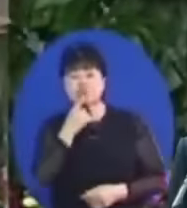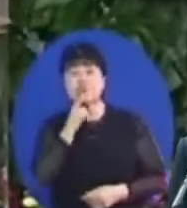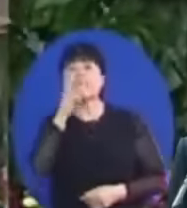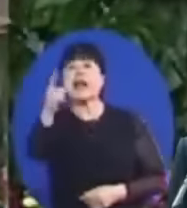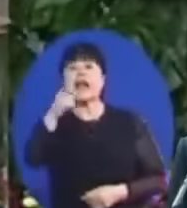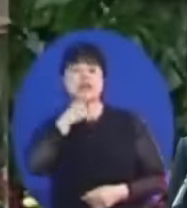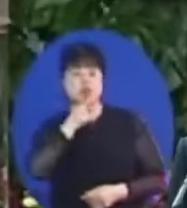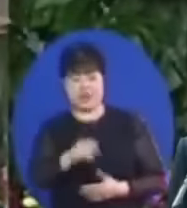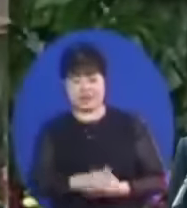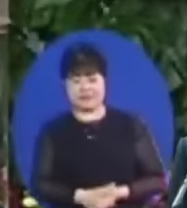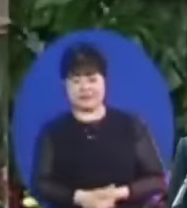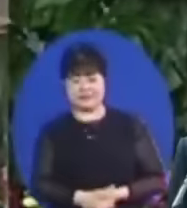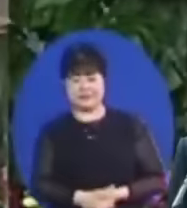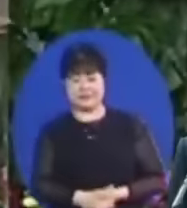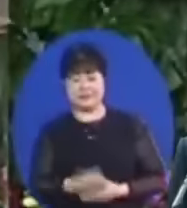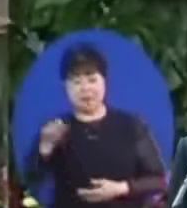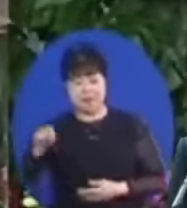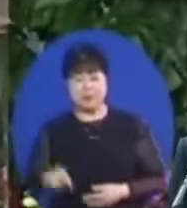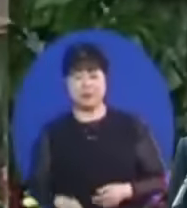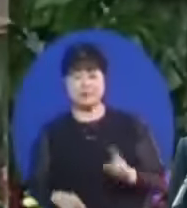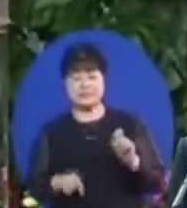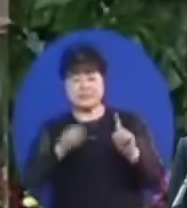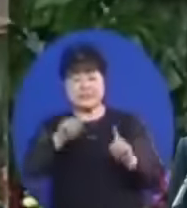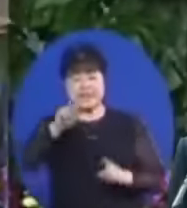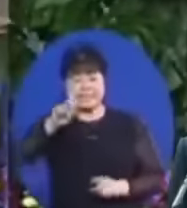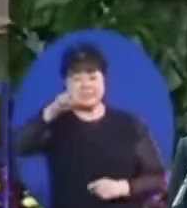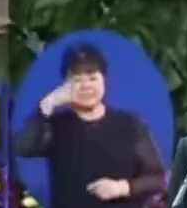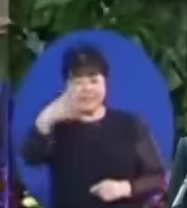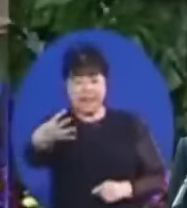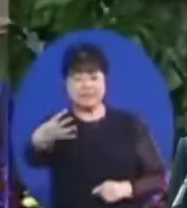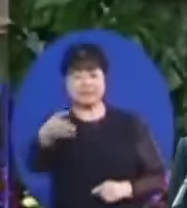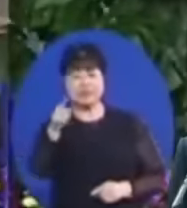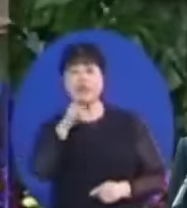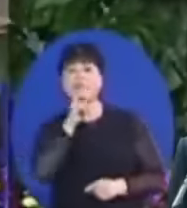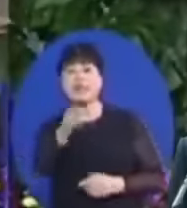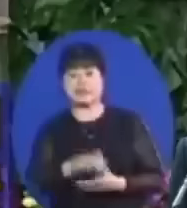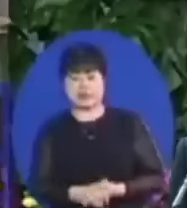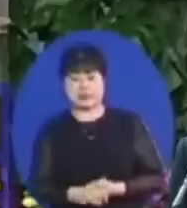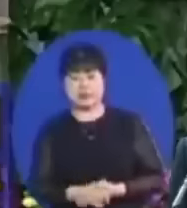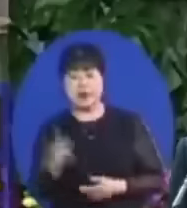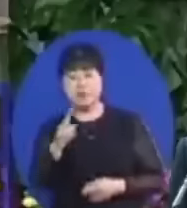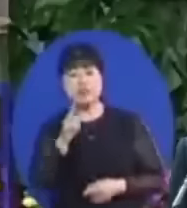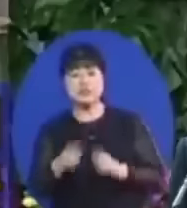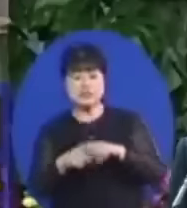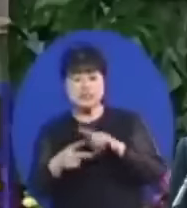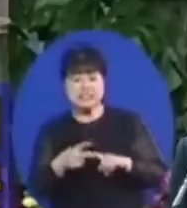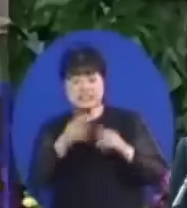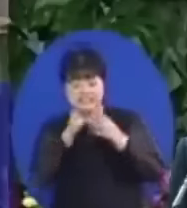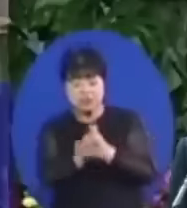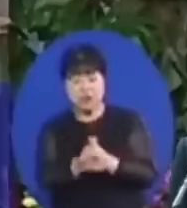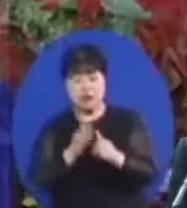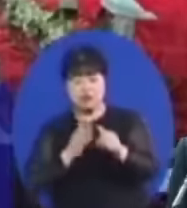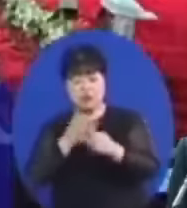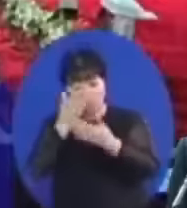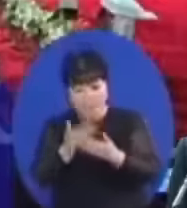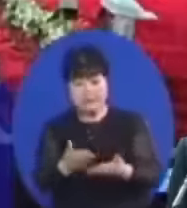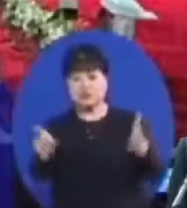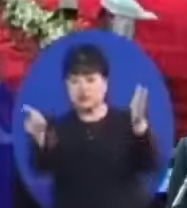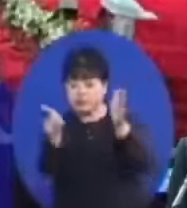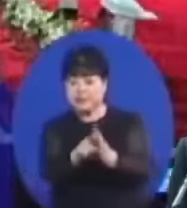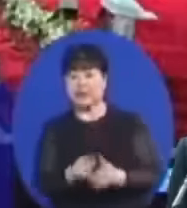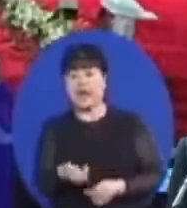그것을 말하기를 원하는 것입니다. 마가복음 11장 24절에 그러므로 내가 너희에게 말하노니 무엇이든지 기도하고 구한 것은 받은 줄로